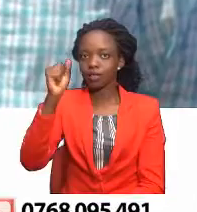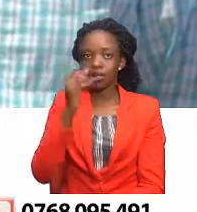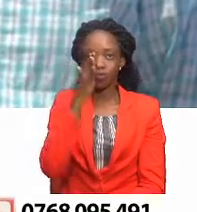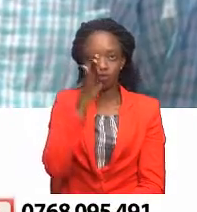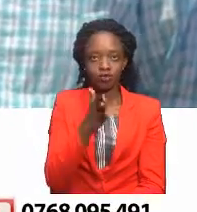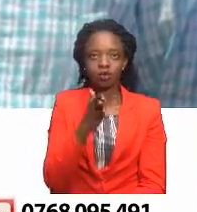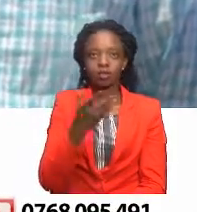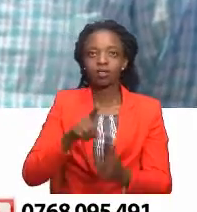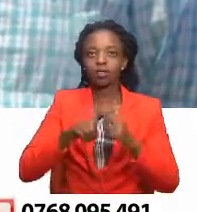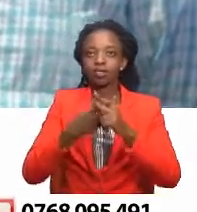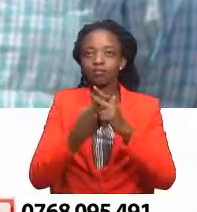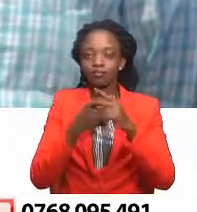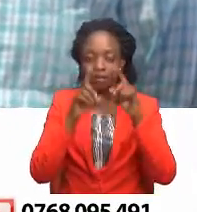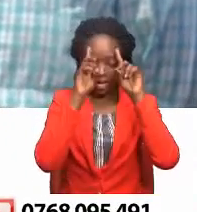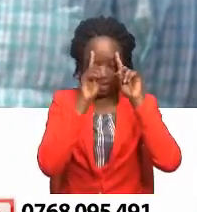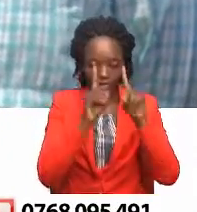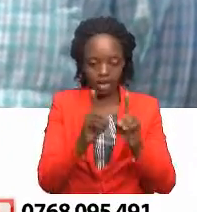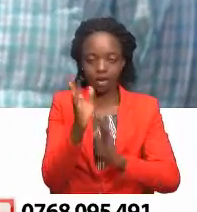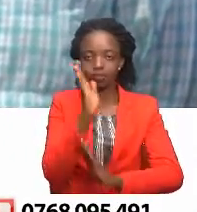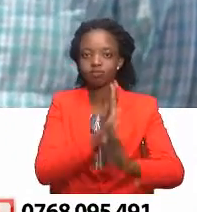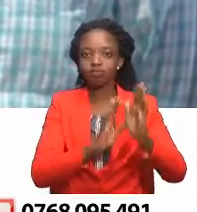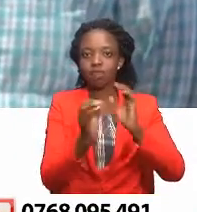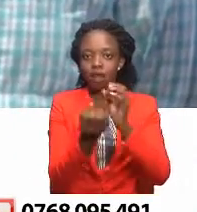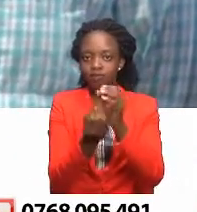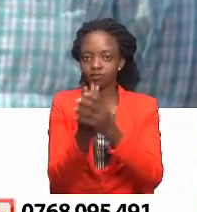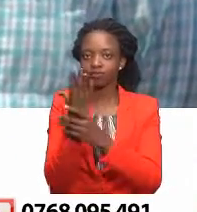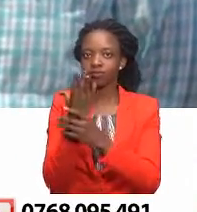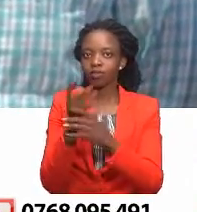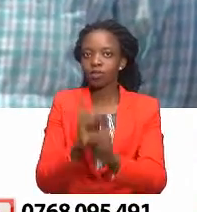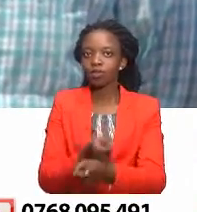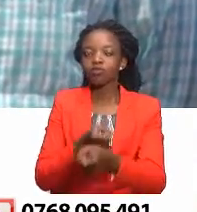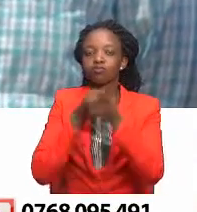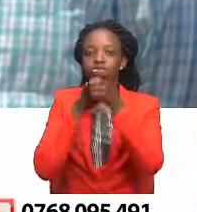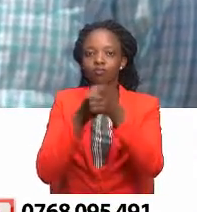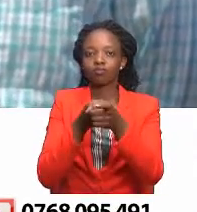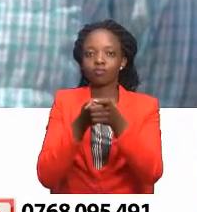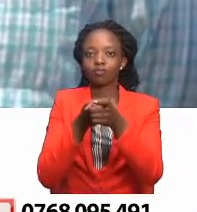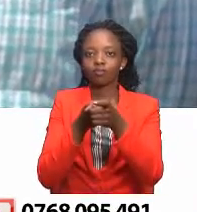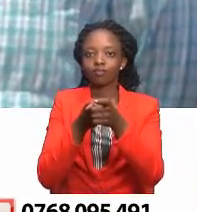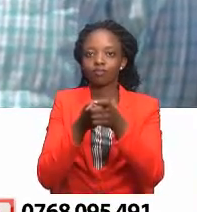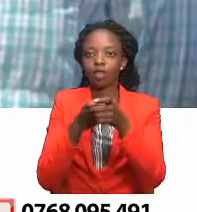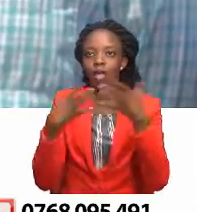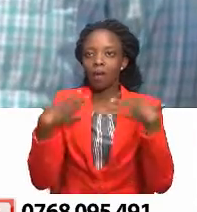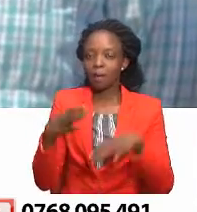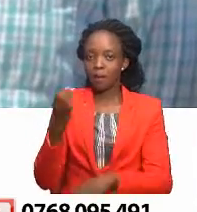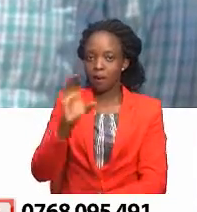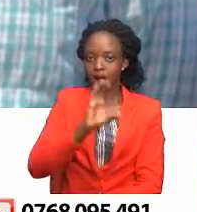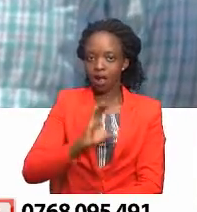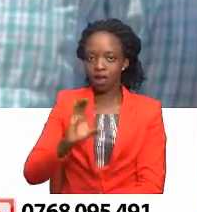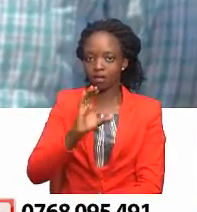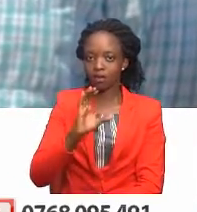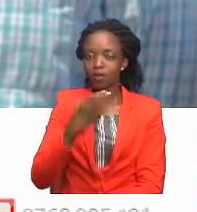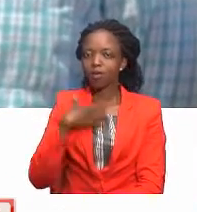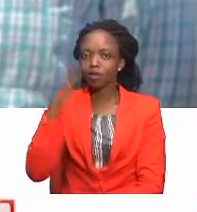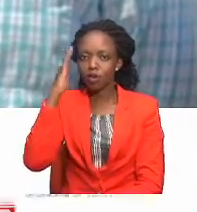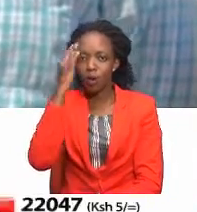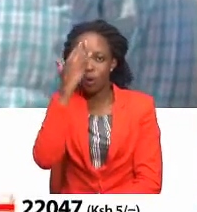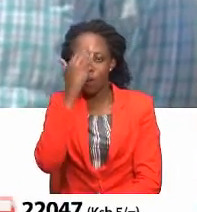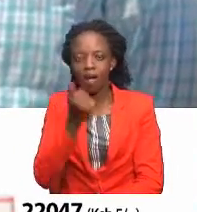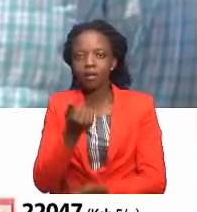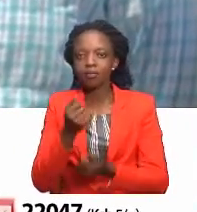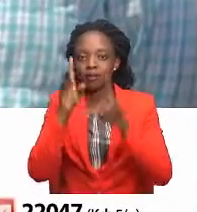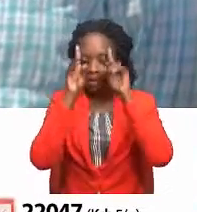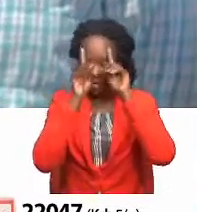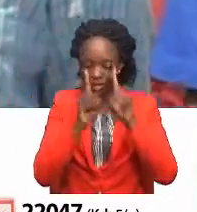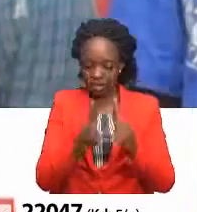wameamua kuanzisha shughuli ya angalau kwa zawadi wateja wao, na tungependa kufahamu ni kwa nini wao wameamua